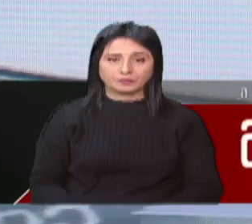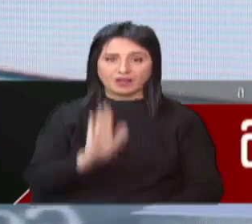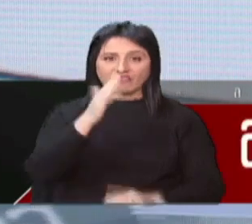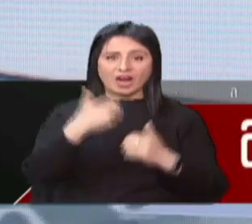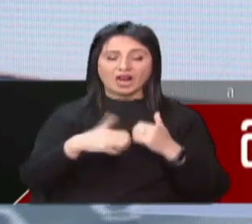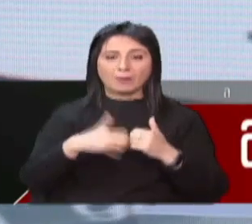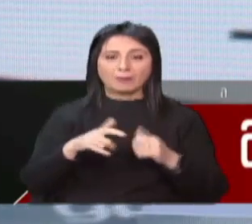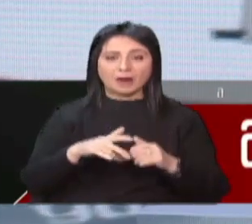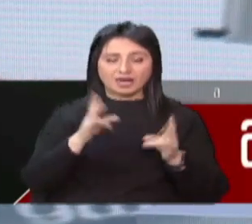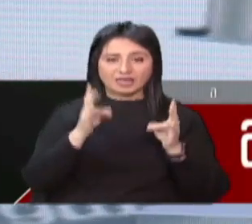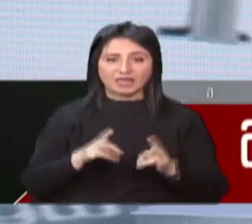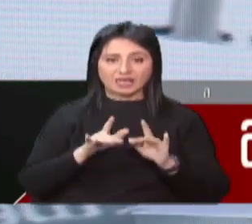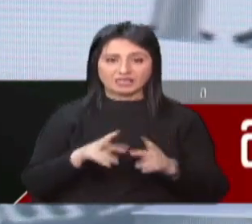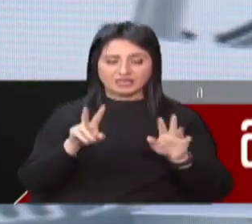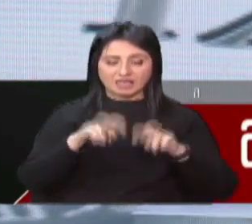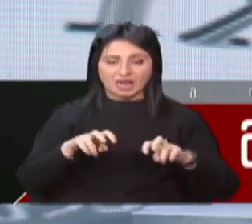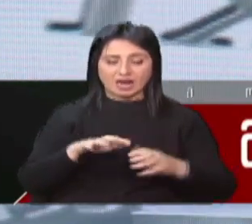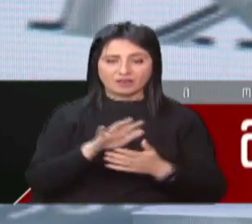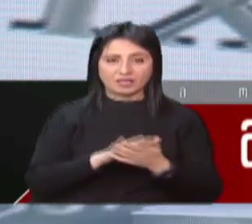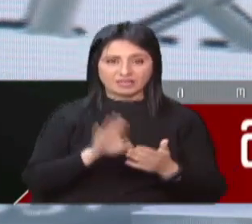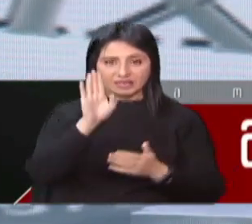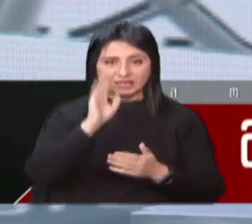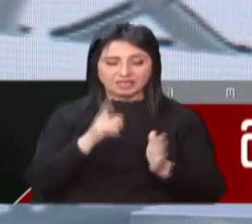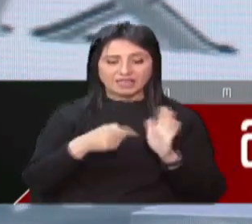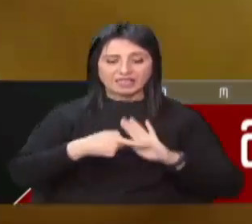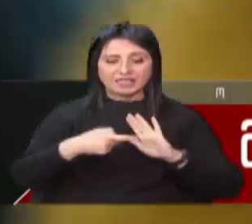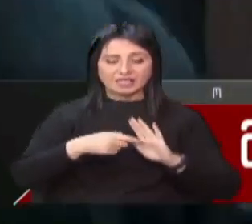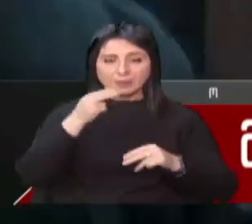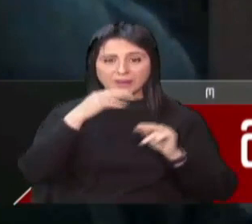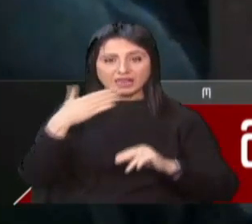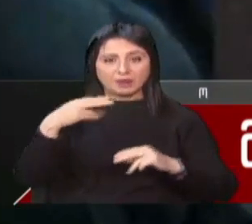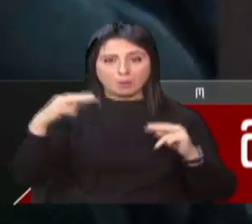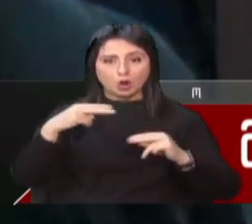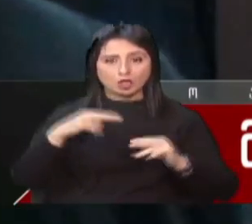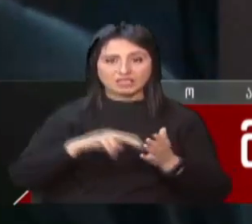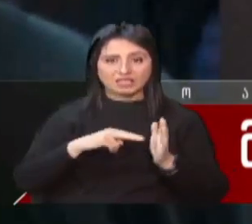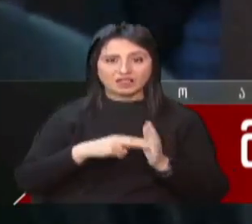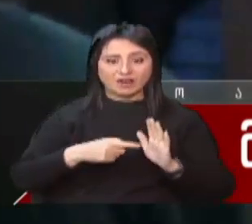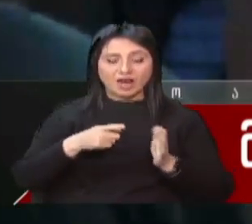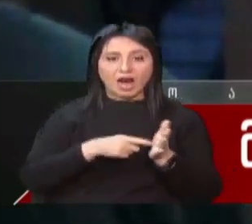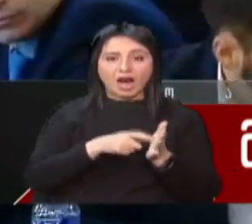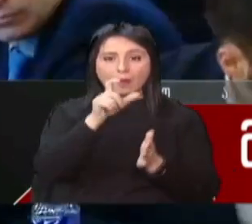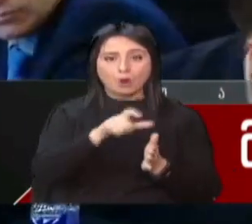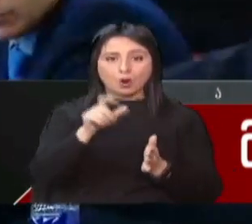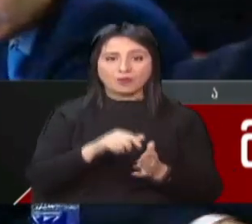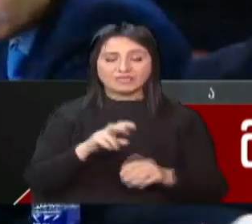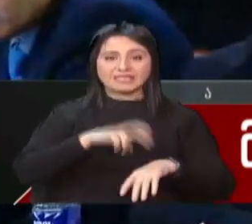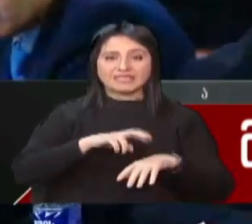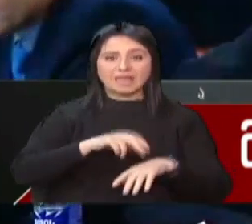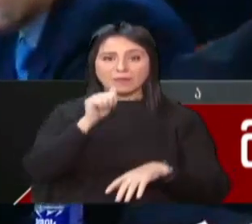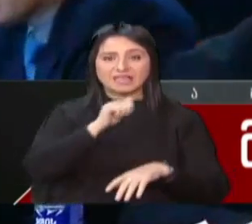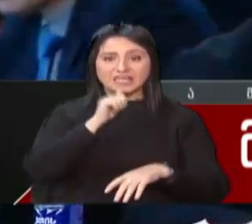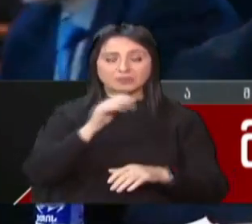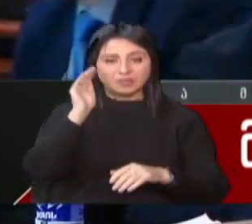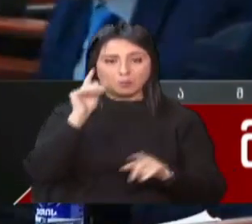Magis parcșii măcutari tragedii săcmiz gânghiu a grăzdeba dilda nikitxebi am brălde bis paris mătmea bie. Gecmiba gămum ziable bis de sa medicină experte